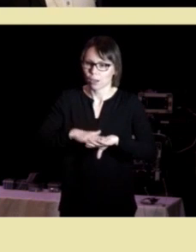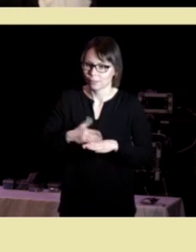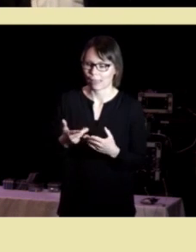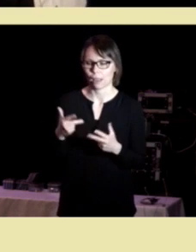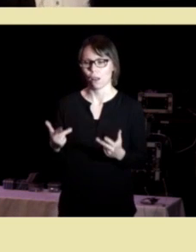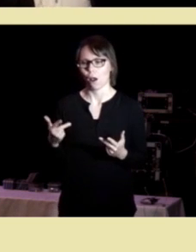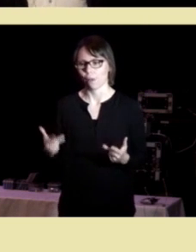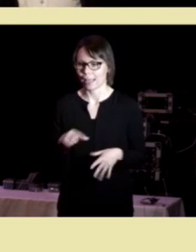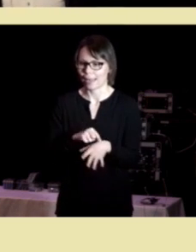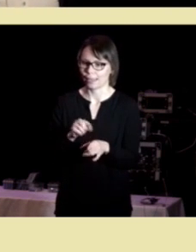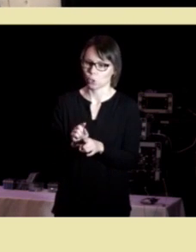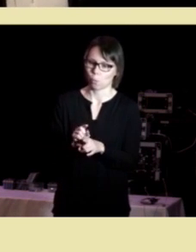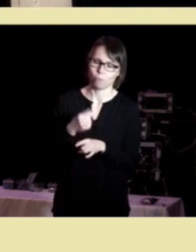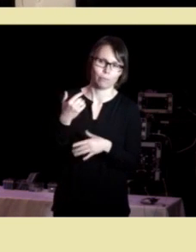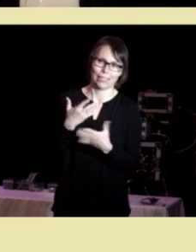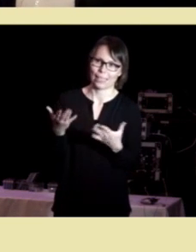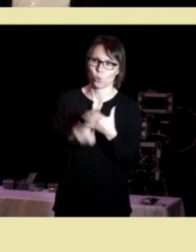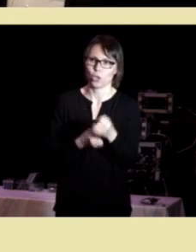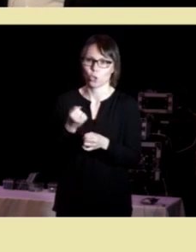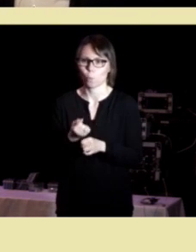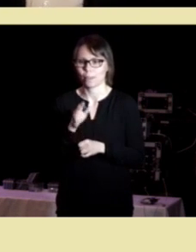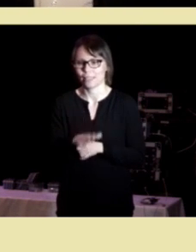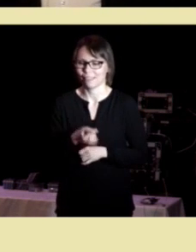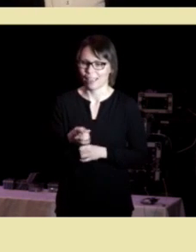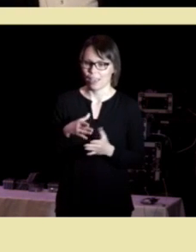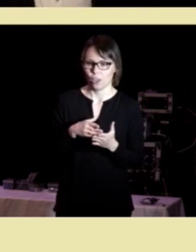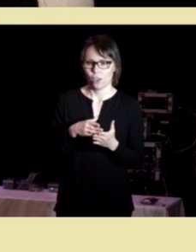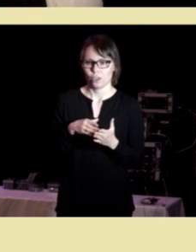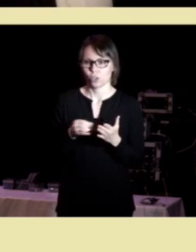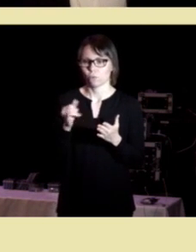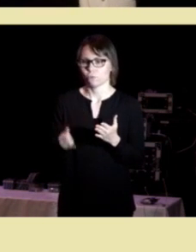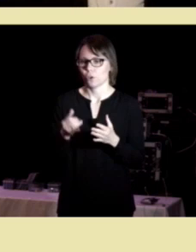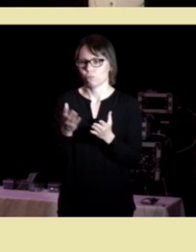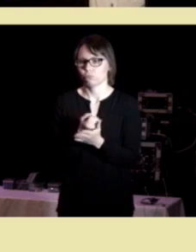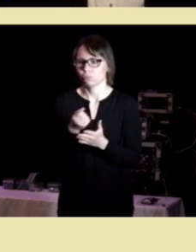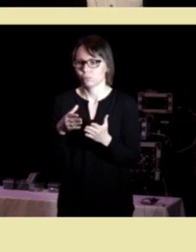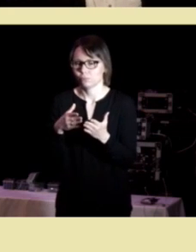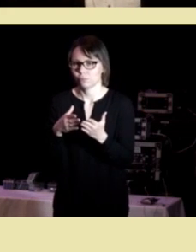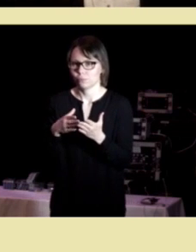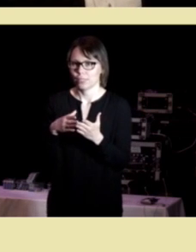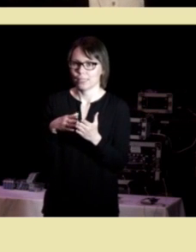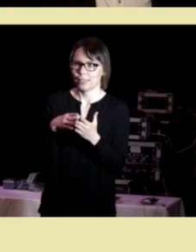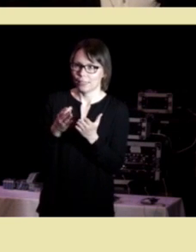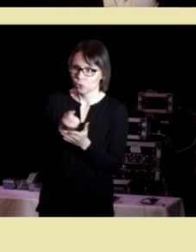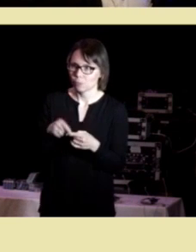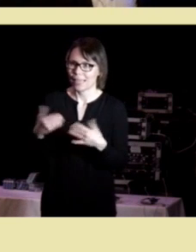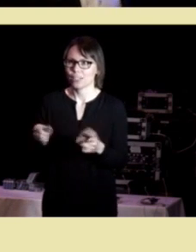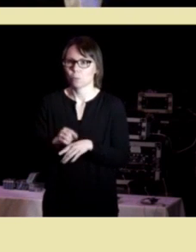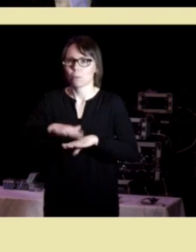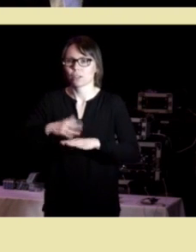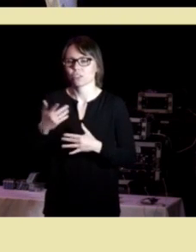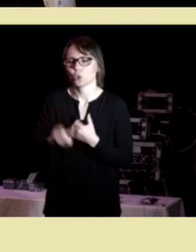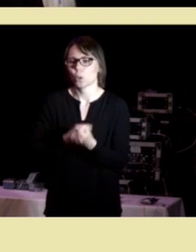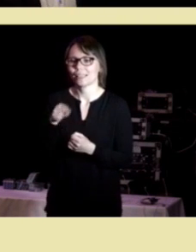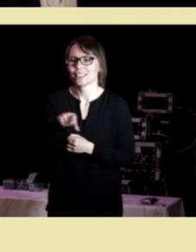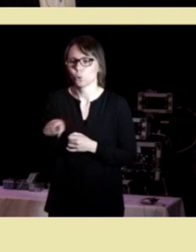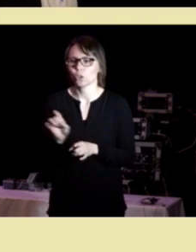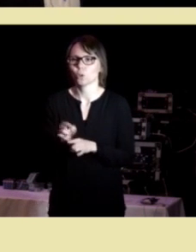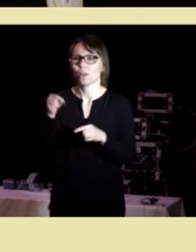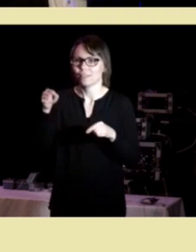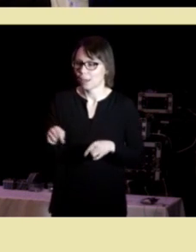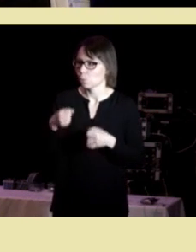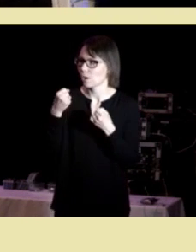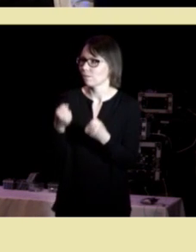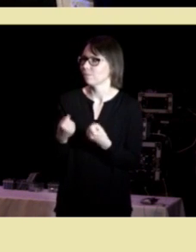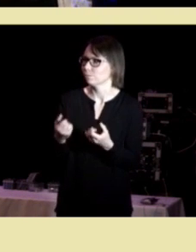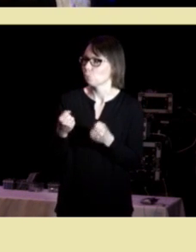ikke late leger som ikke gjør jobben sin, som gjør at vi ikke utnytter ressurser godt, men det er at ingen har planlagt hva de skal gjøre neste uke, som vi skal vise noen bilder på. Dette